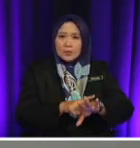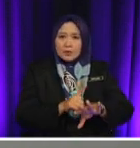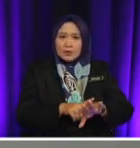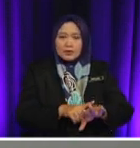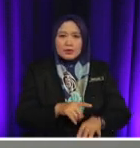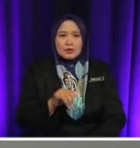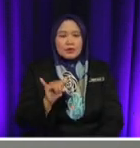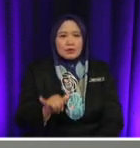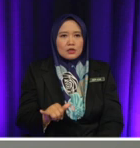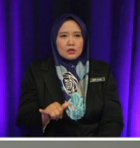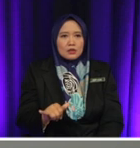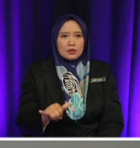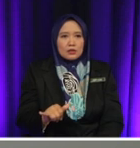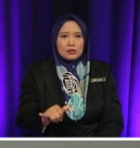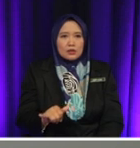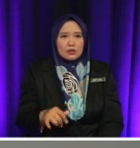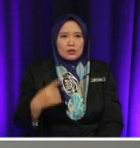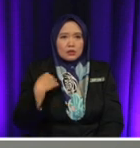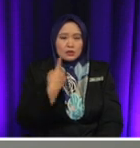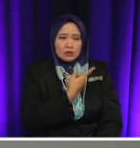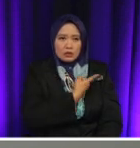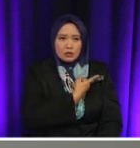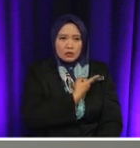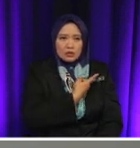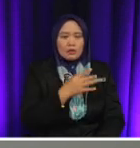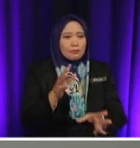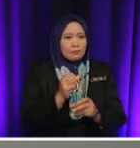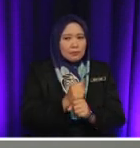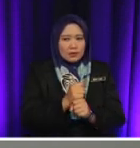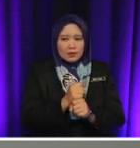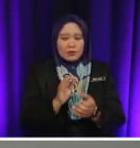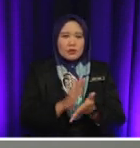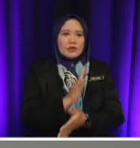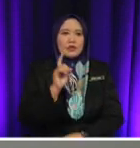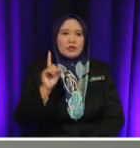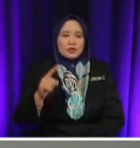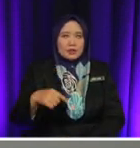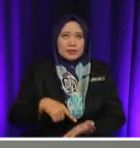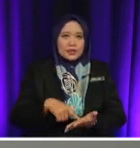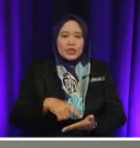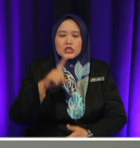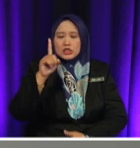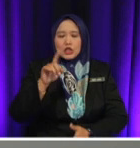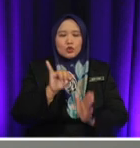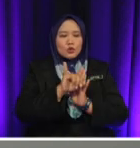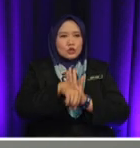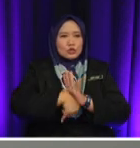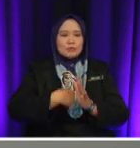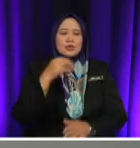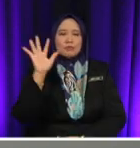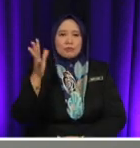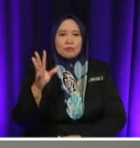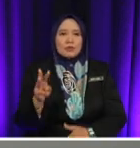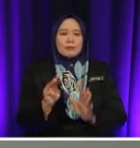yang kita diperuntukkan untuk menjawab kertas ini adalah 1 jam 15 minit okey bilangan soalannya adalah 40